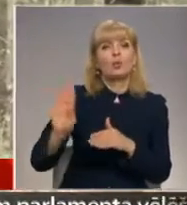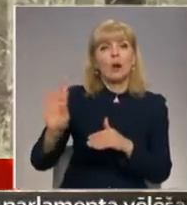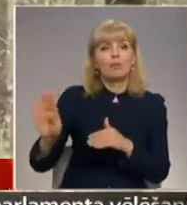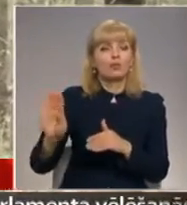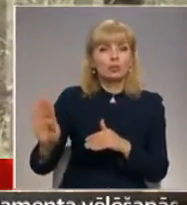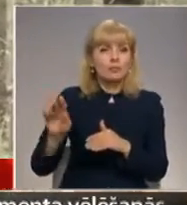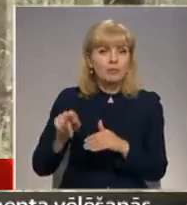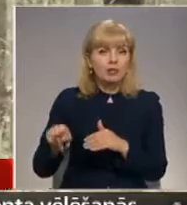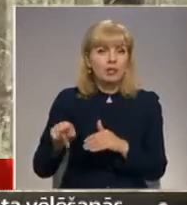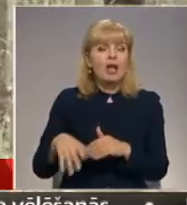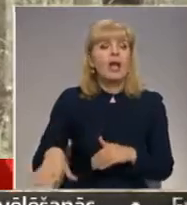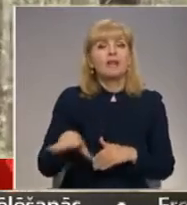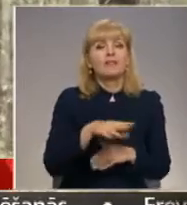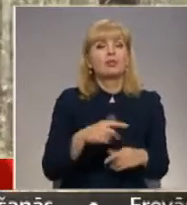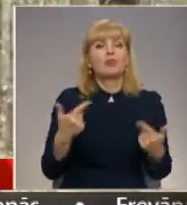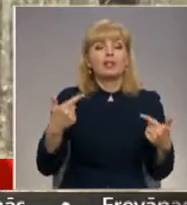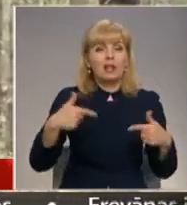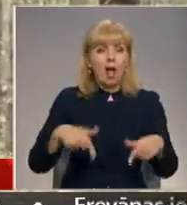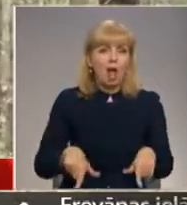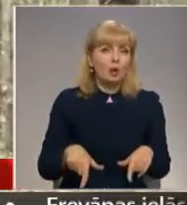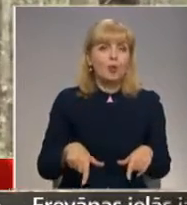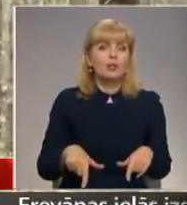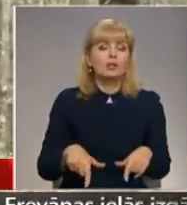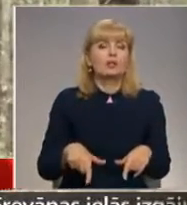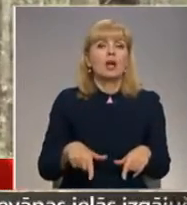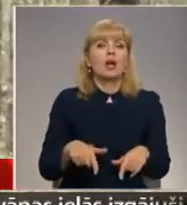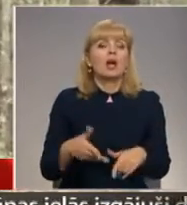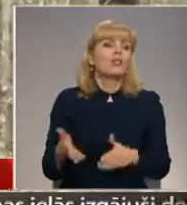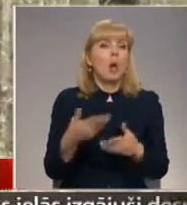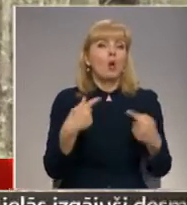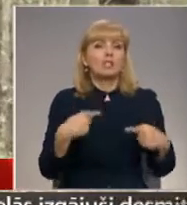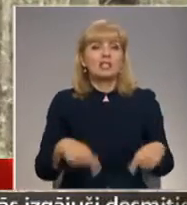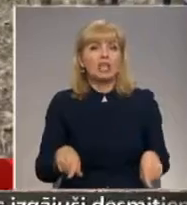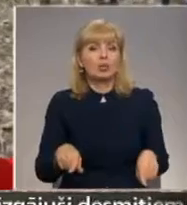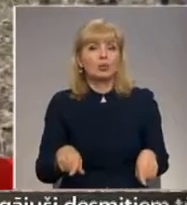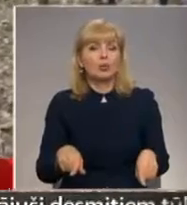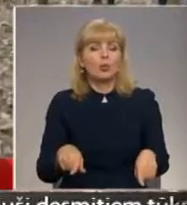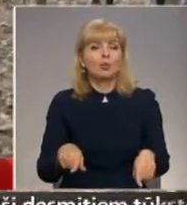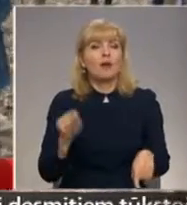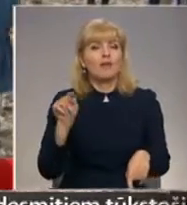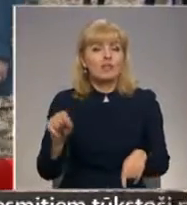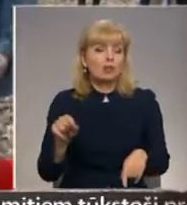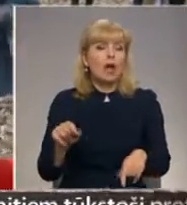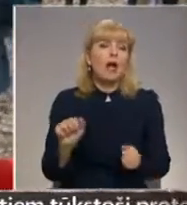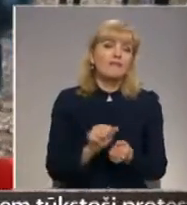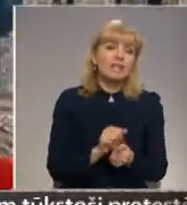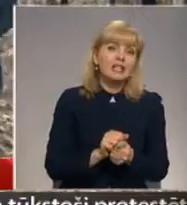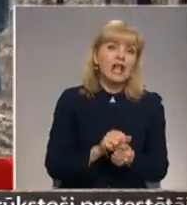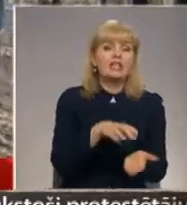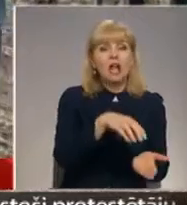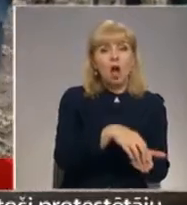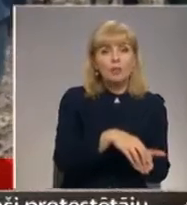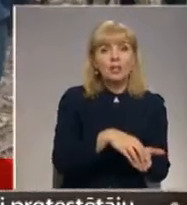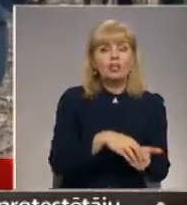koncentrācija vislielāko, visos laikos, agrākos laikos, nekur citur Latvijā nav tādas koncentrācijas. To, vai vides objekts patiesi ir